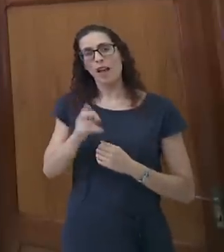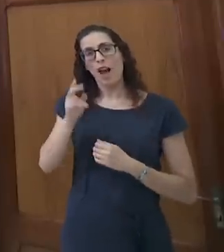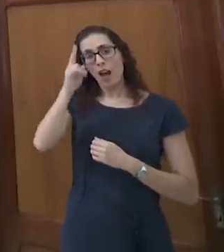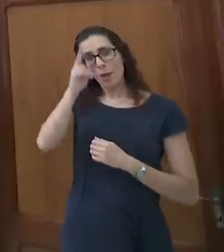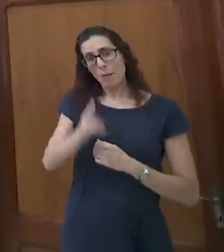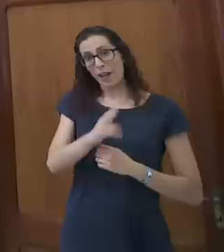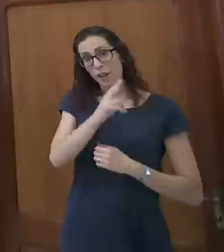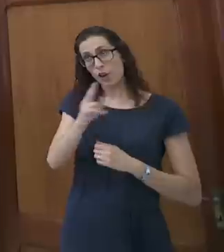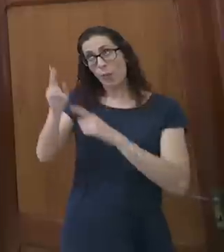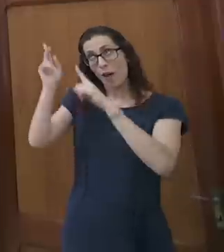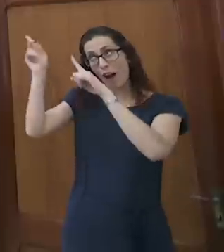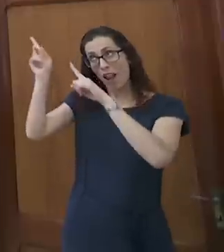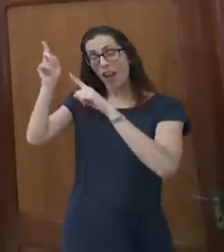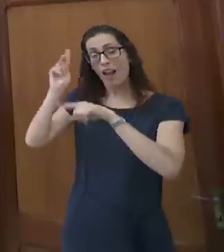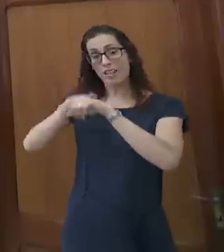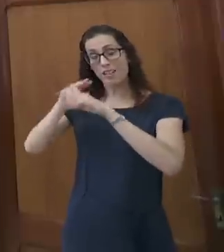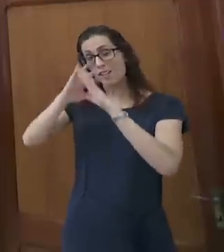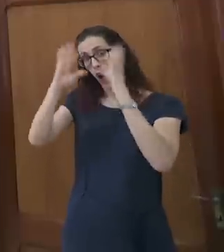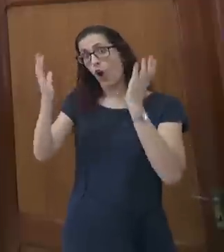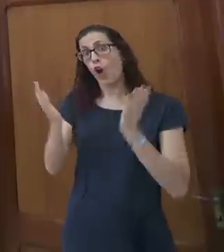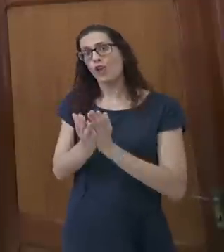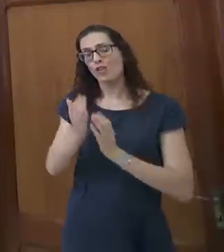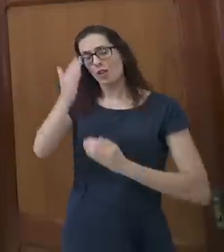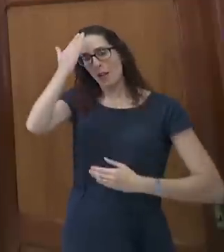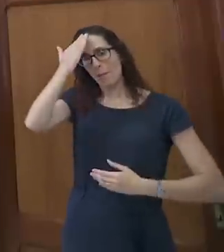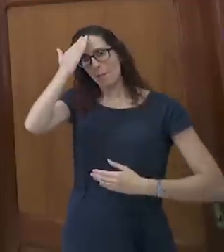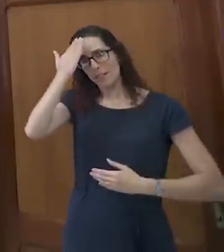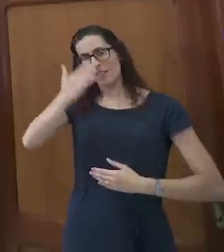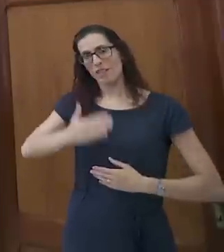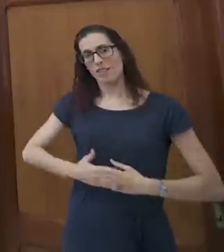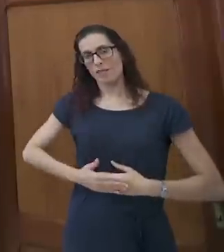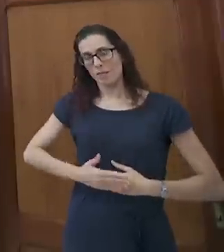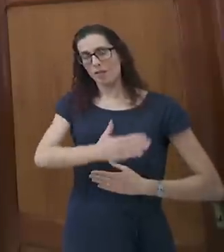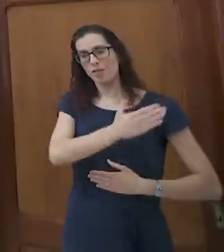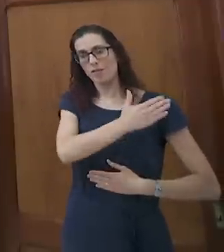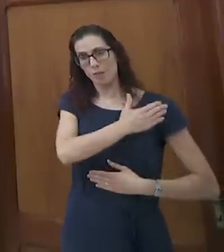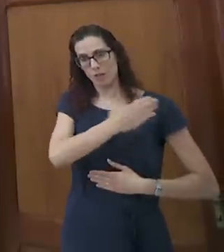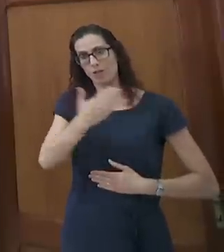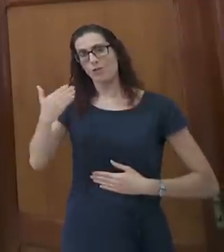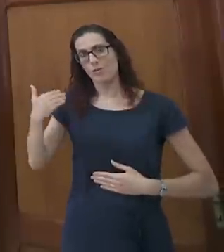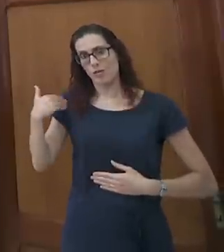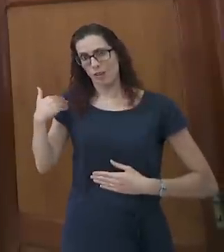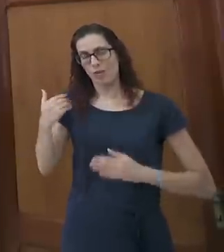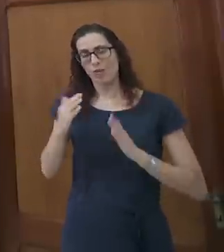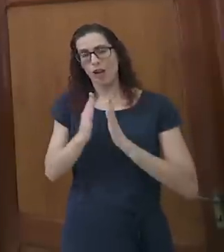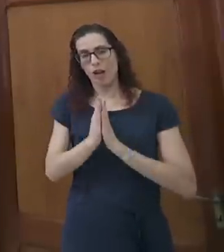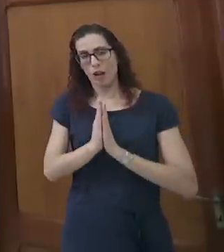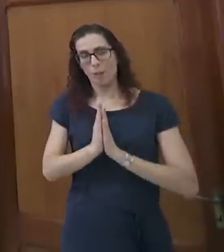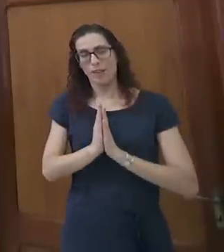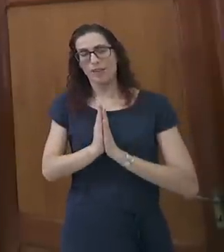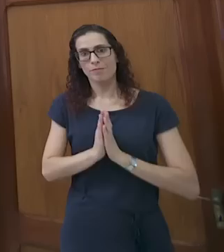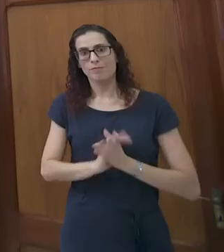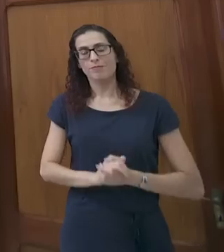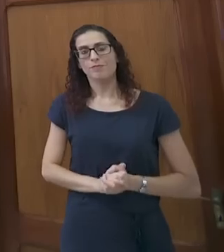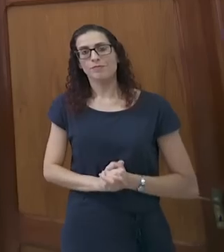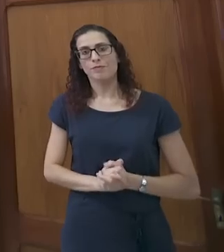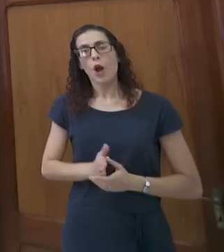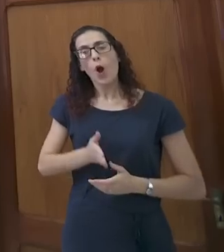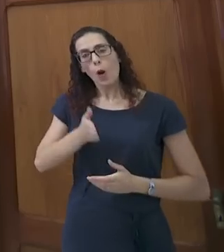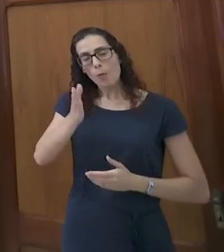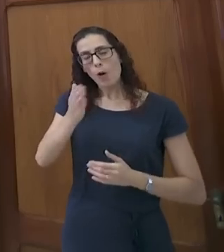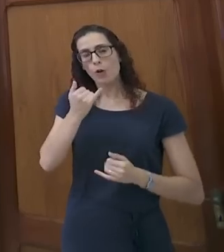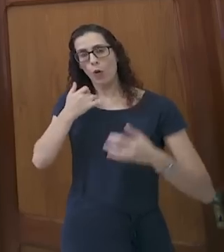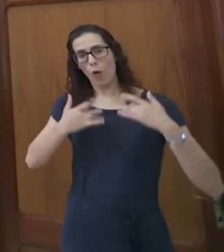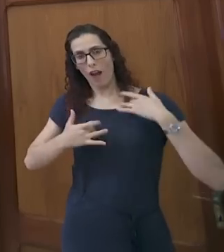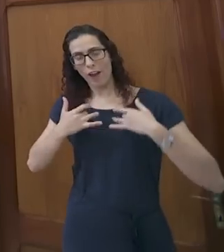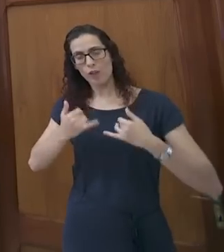Iberikkom Alla li jista' kollox il-missier u l-iben u l-Ispirtu Santu. Amen. Imorru